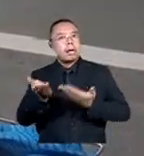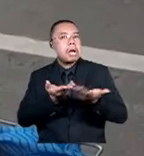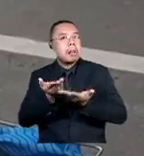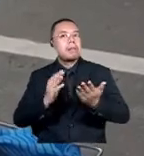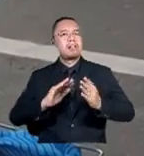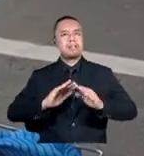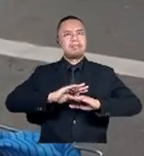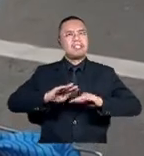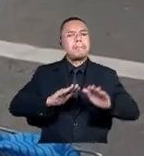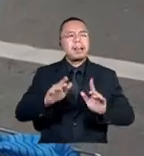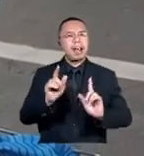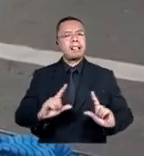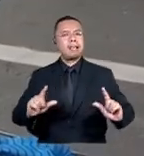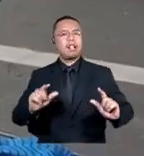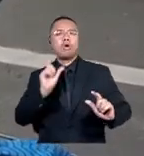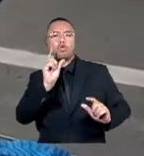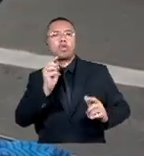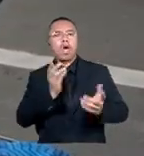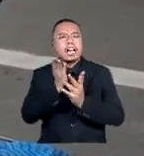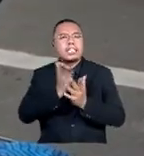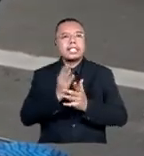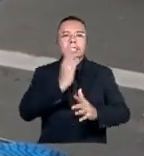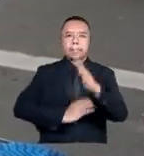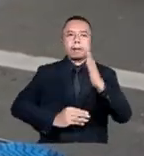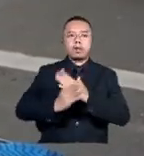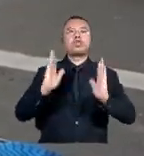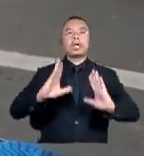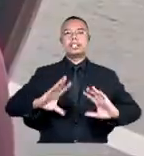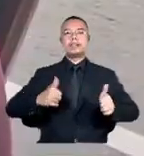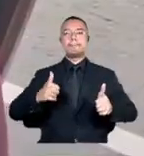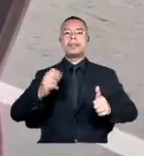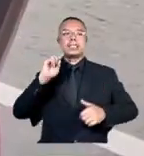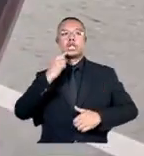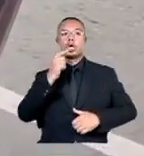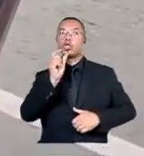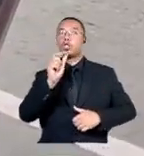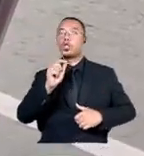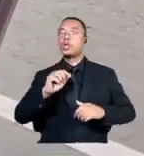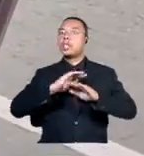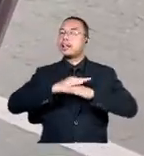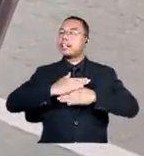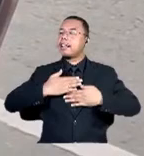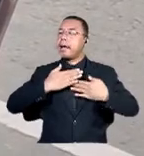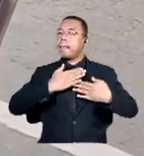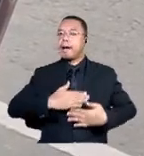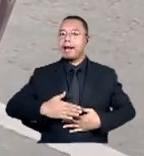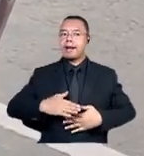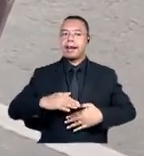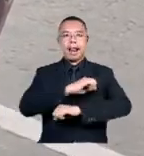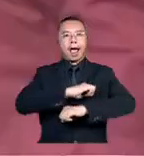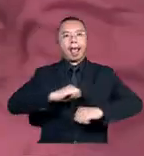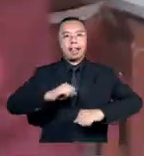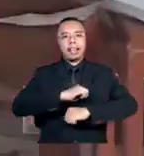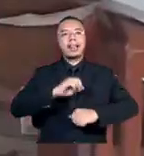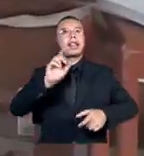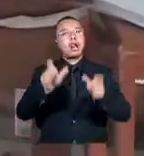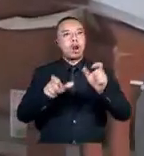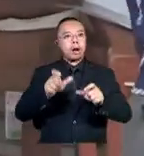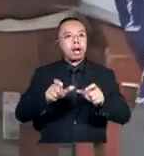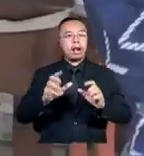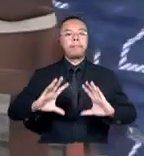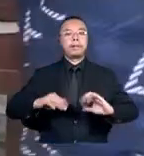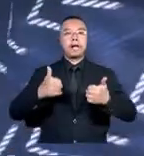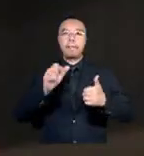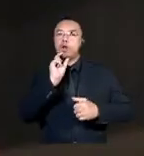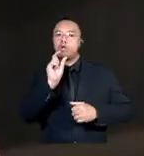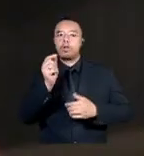ramah disabilitas dipersiapkan secara serius oleh penyelenggara demi kenyamanan atlet dan official.